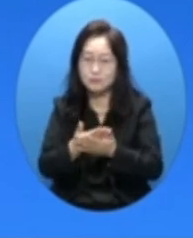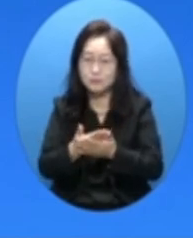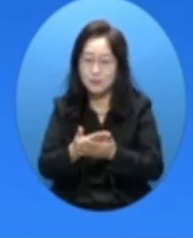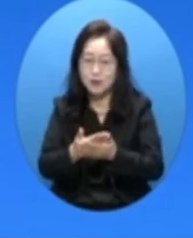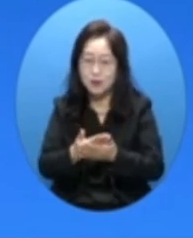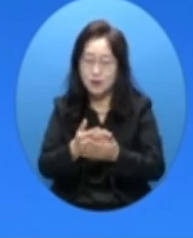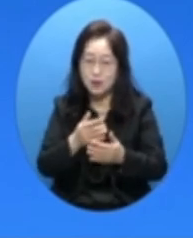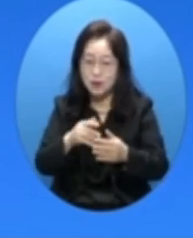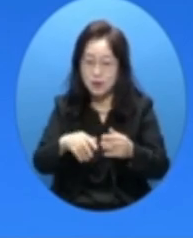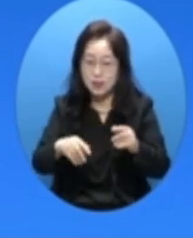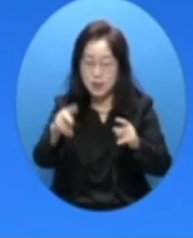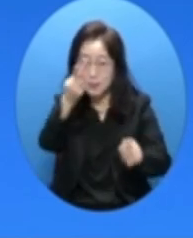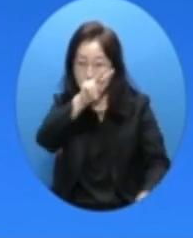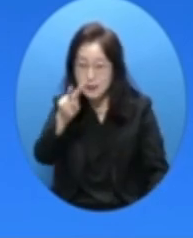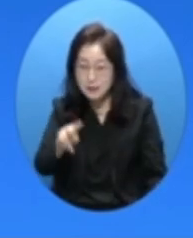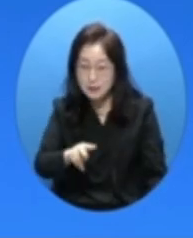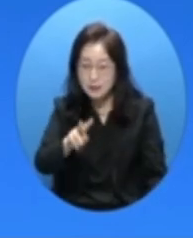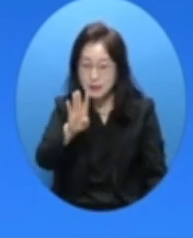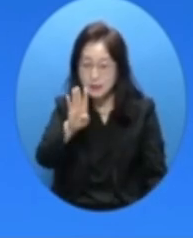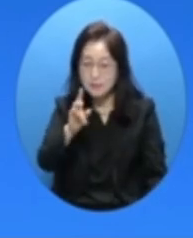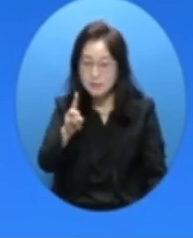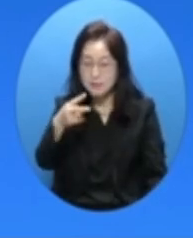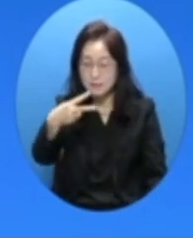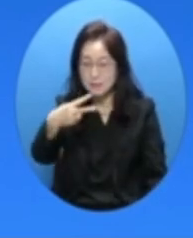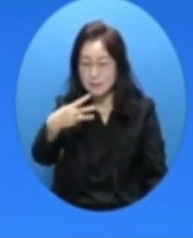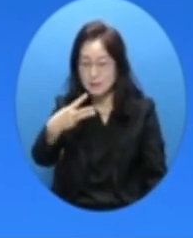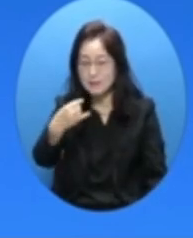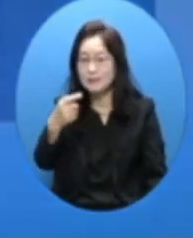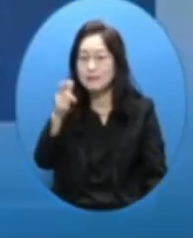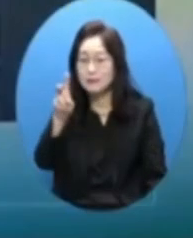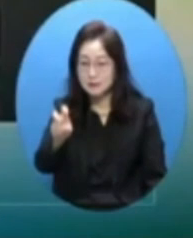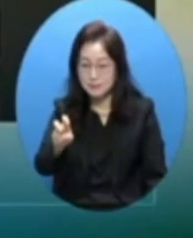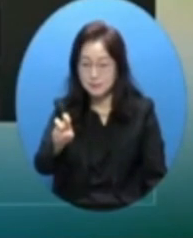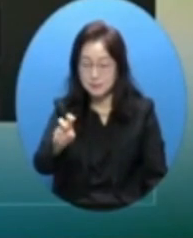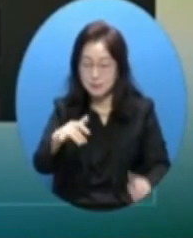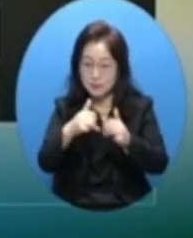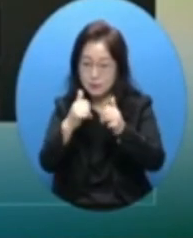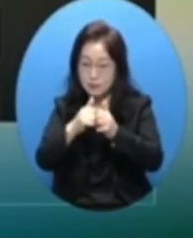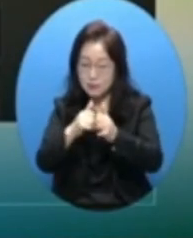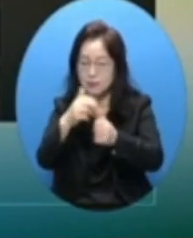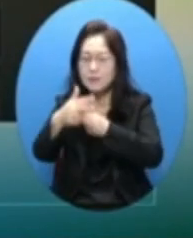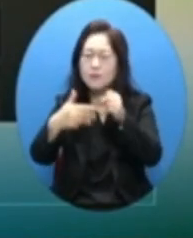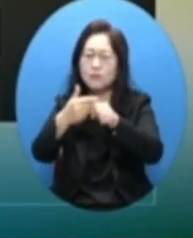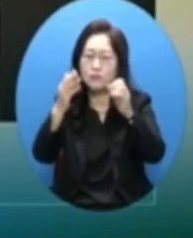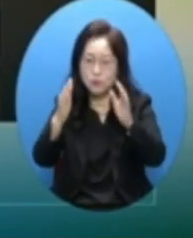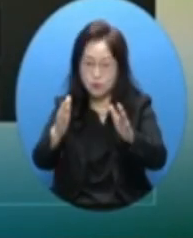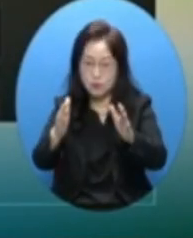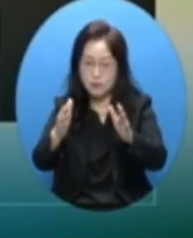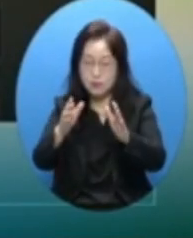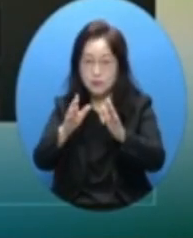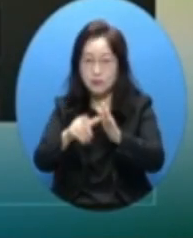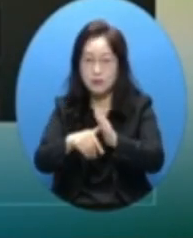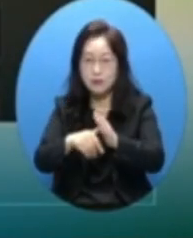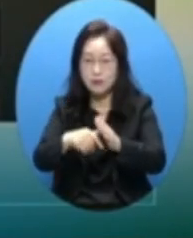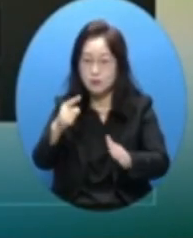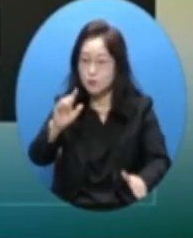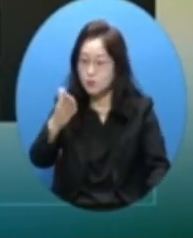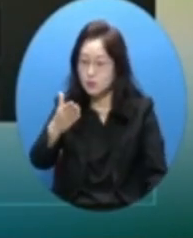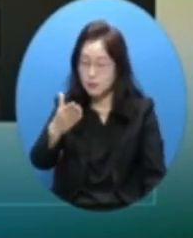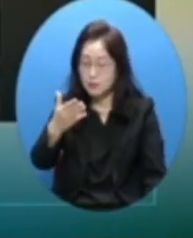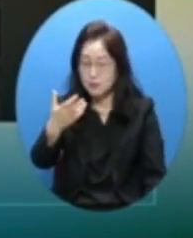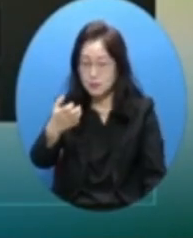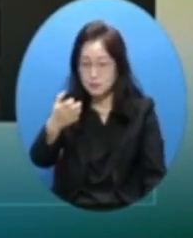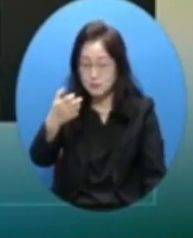월남전쟁이 8년 동안 약해석되었는데 1973년 1월 27일 파리에서 평화협조를 맺으면서